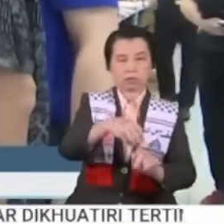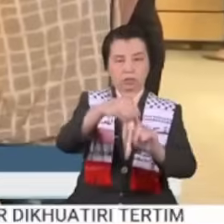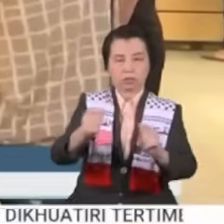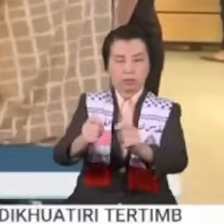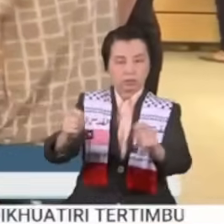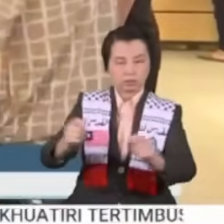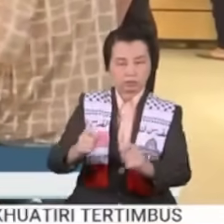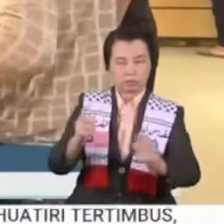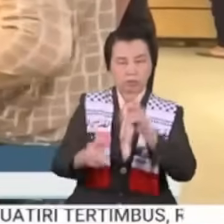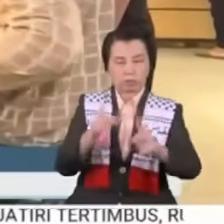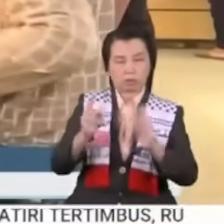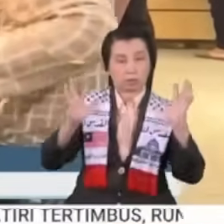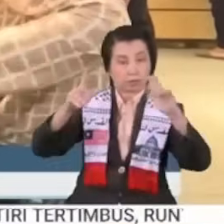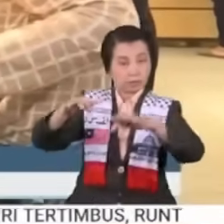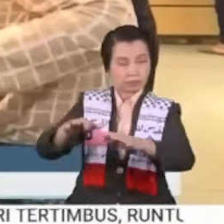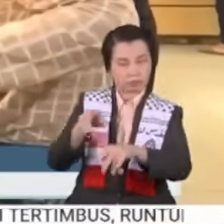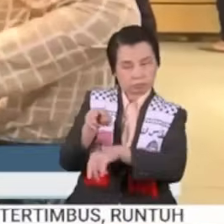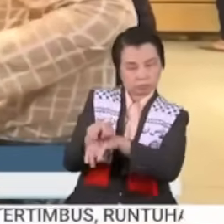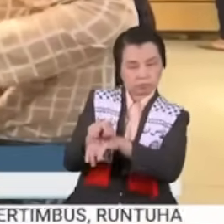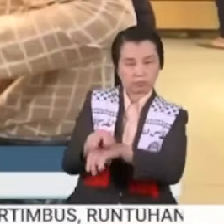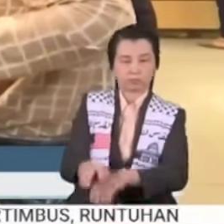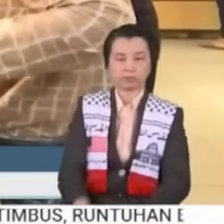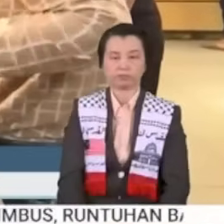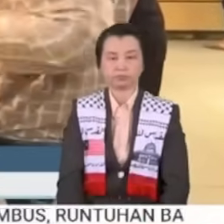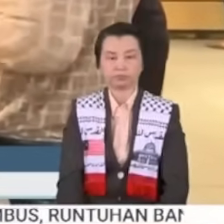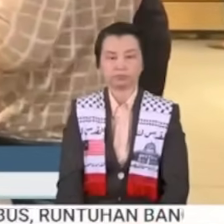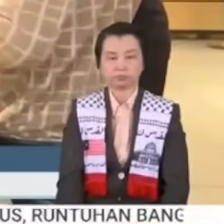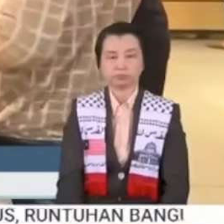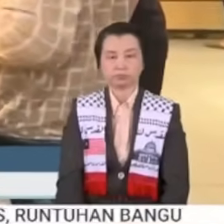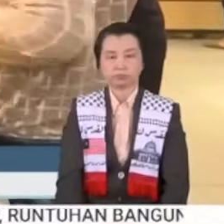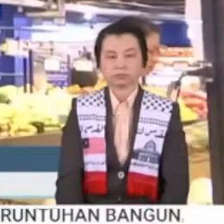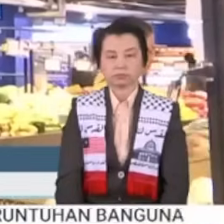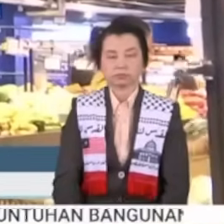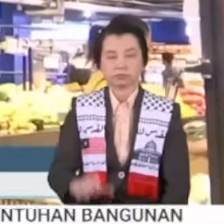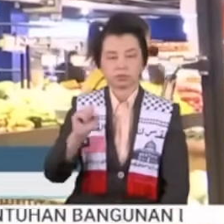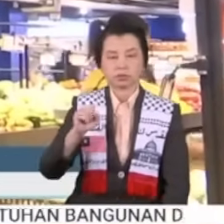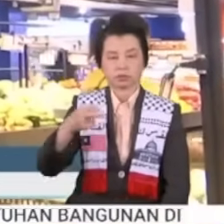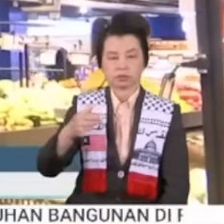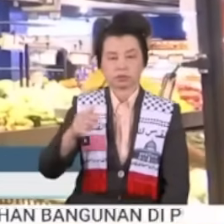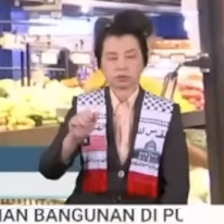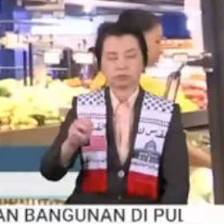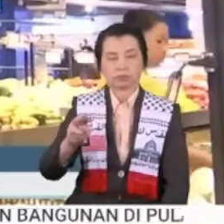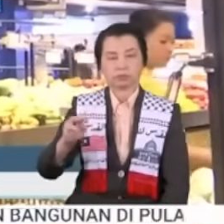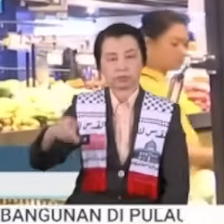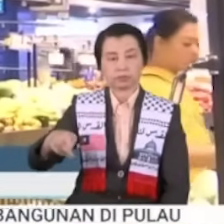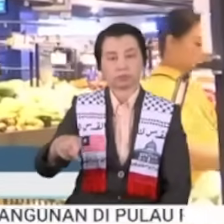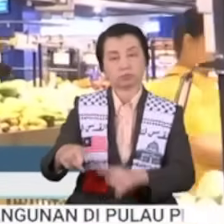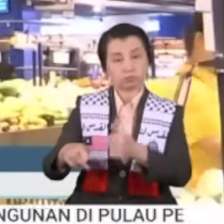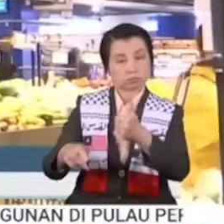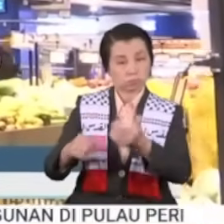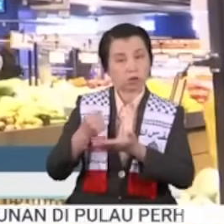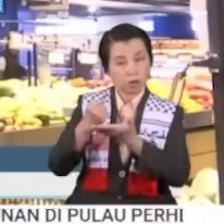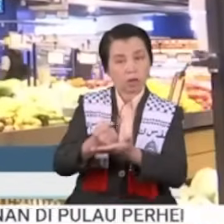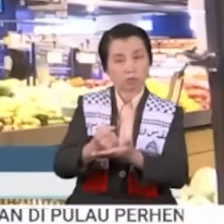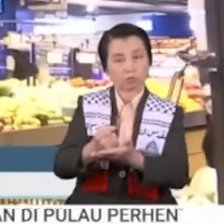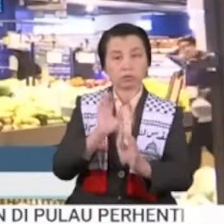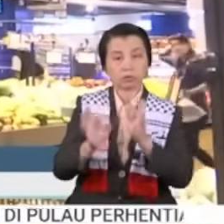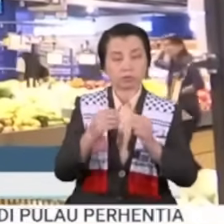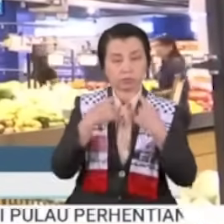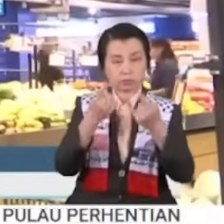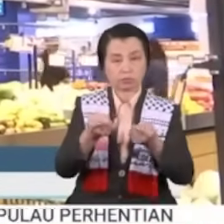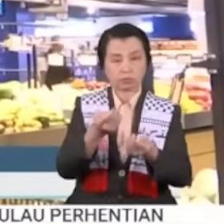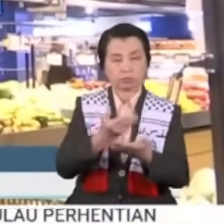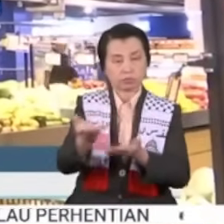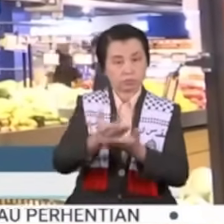di lokasi tumpuan orang ramai good its its we go shoing